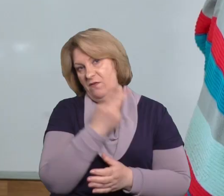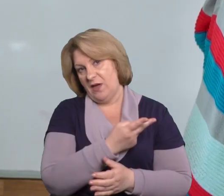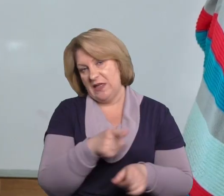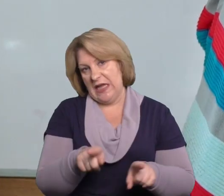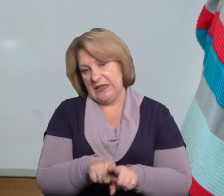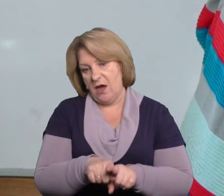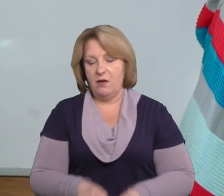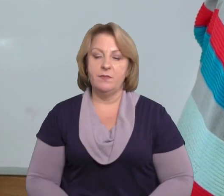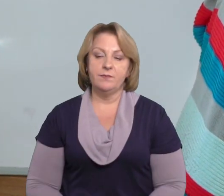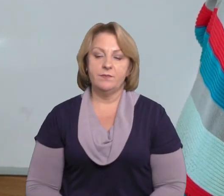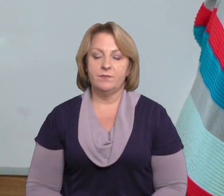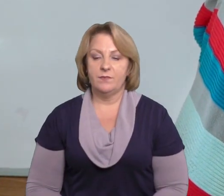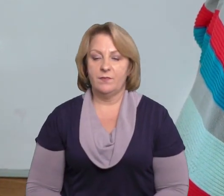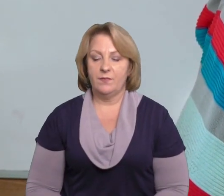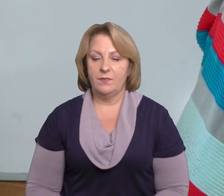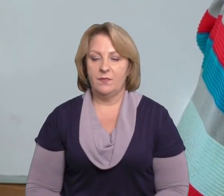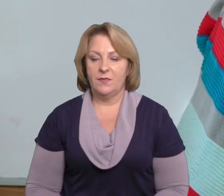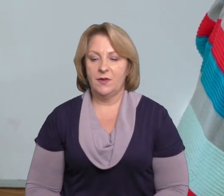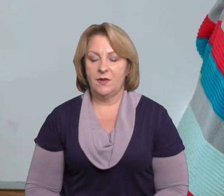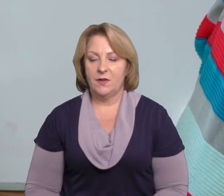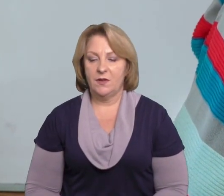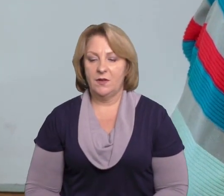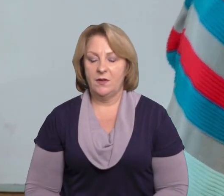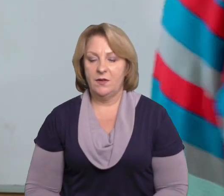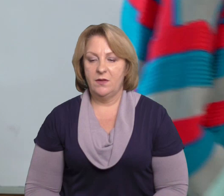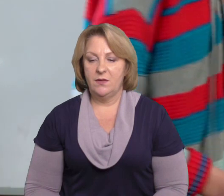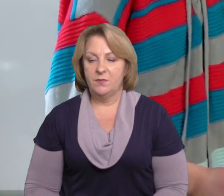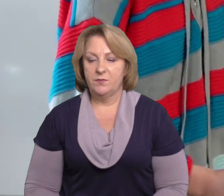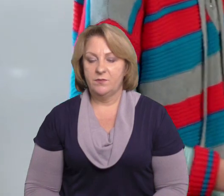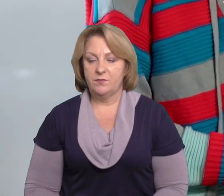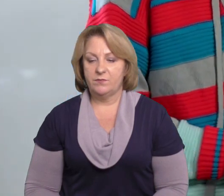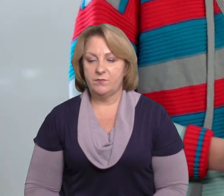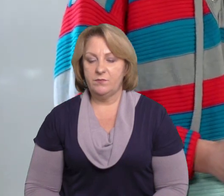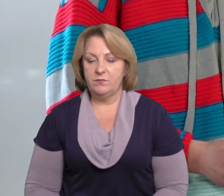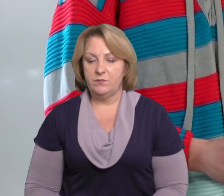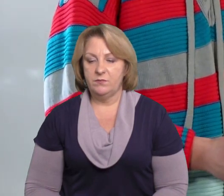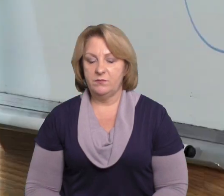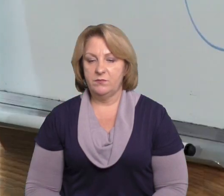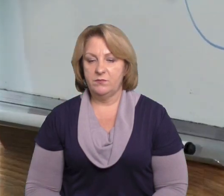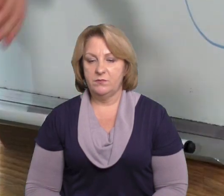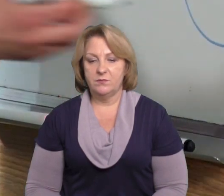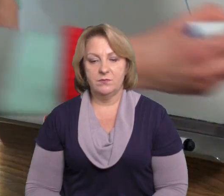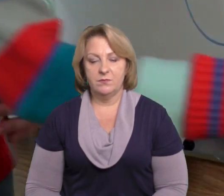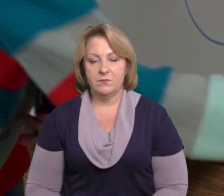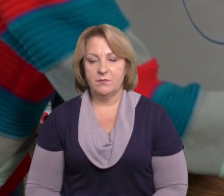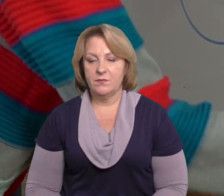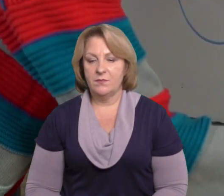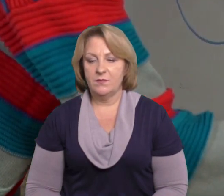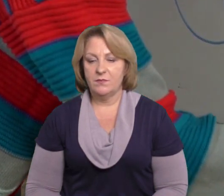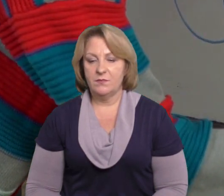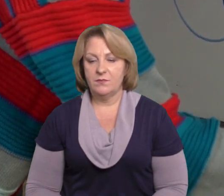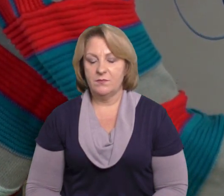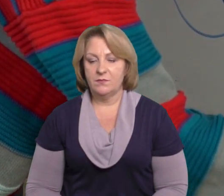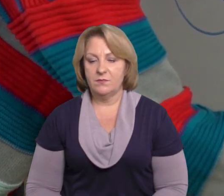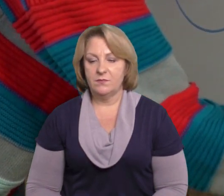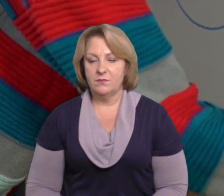вигляд. G маса Землі. І тут ми вже напишемо радіус Землі плюс ось